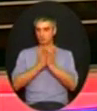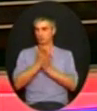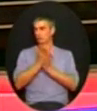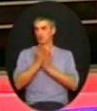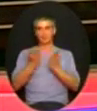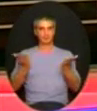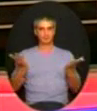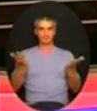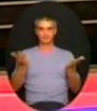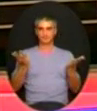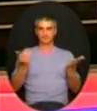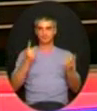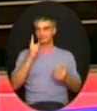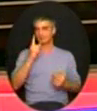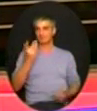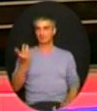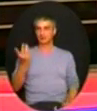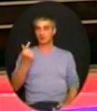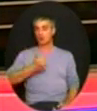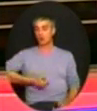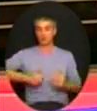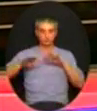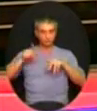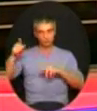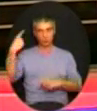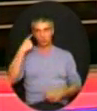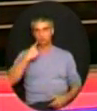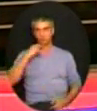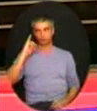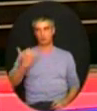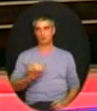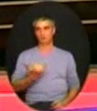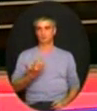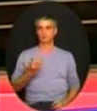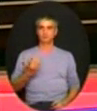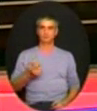דרך. אבל ראש הממשלה הוא מושחת.